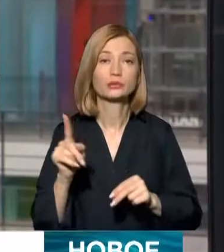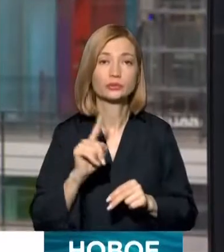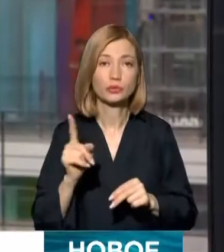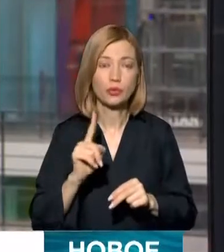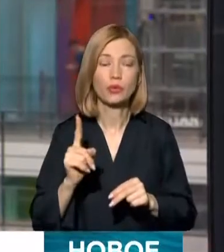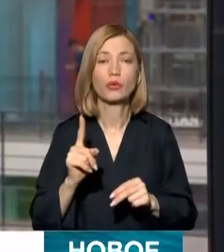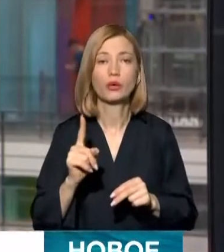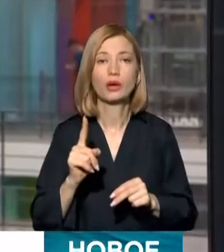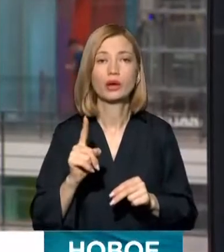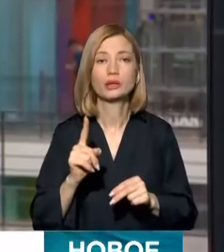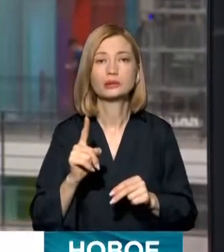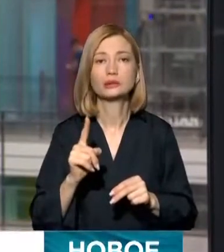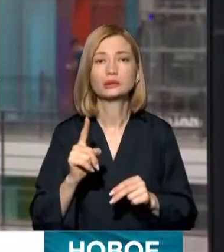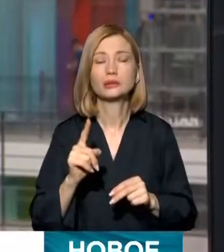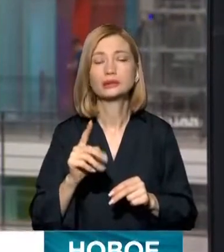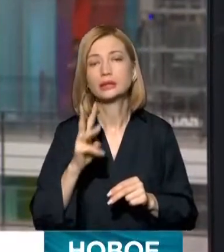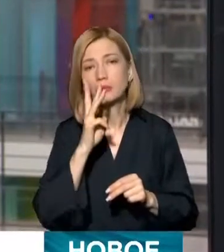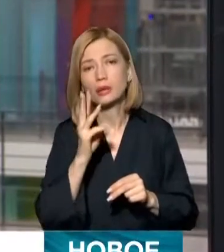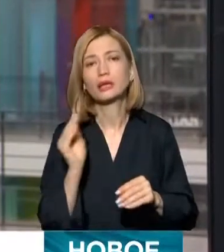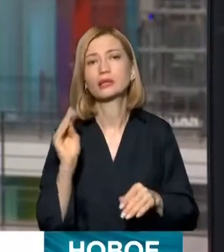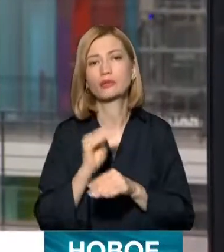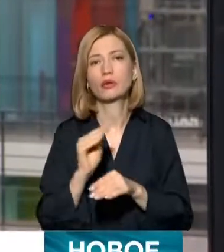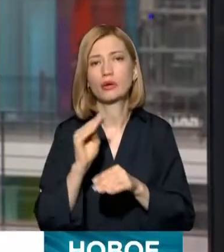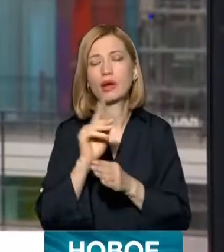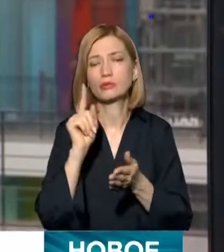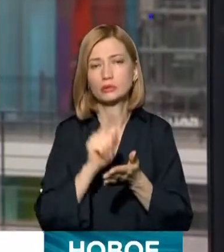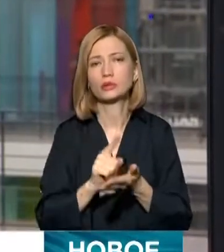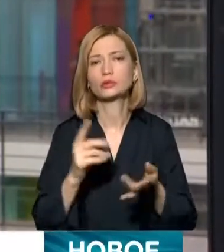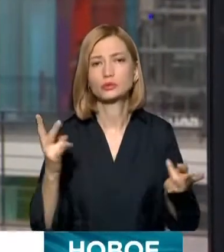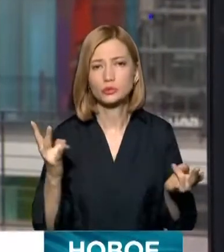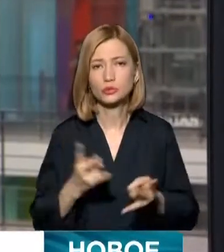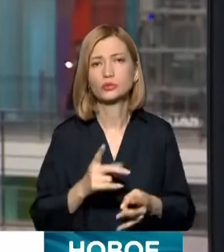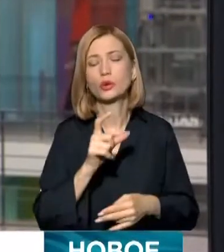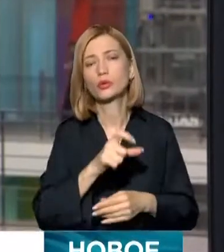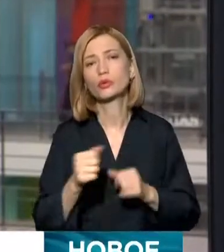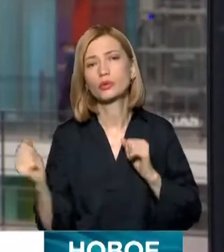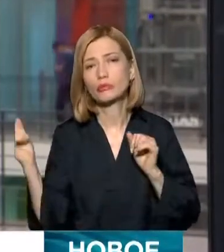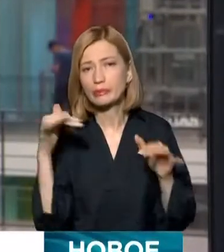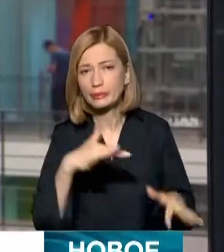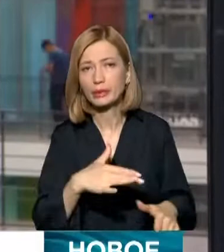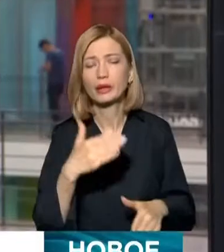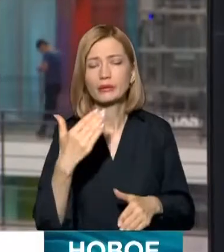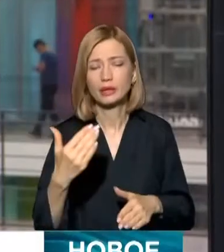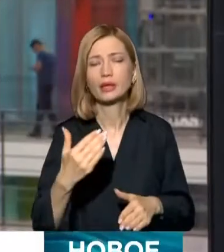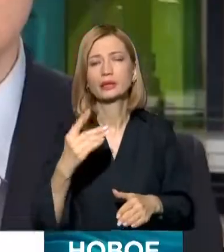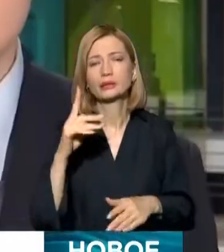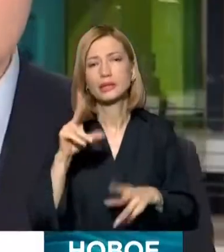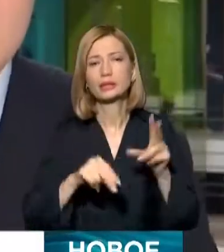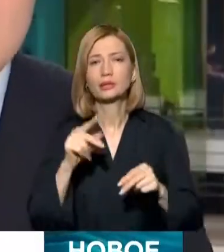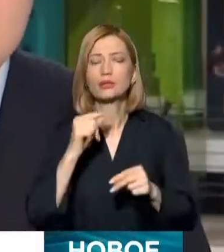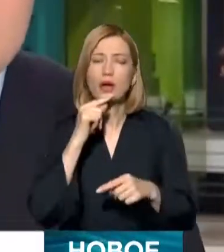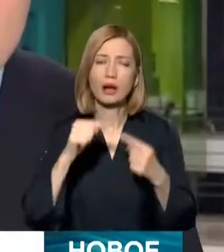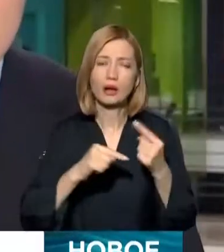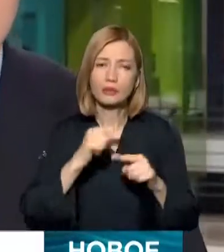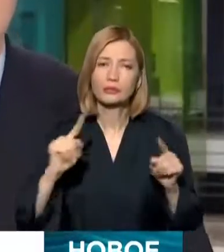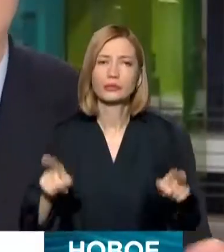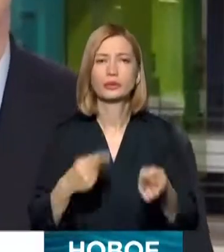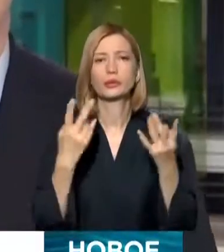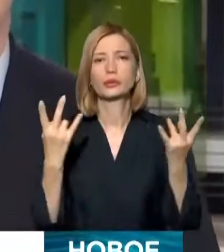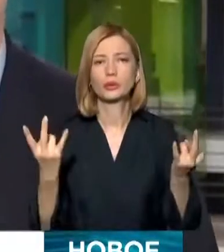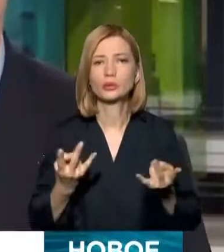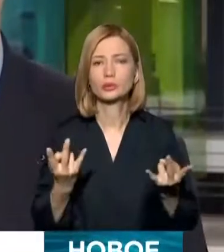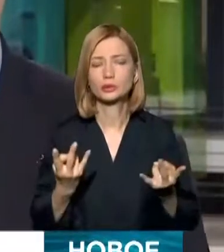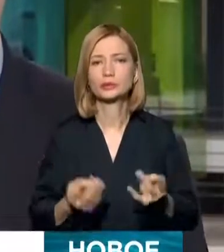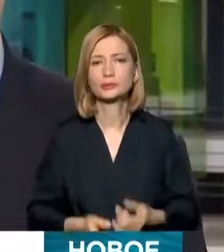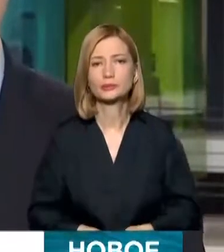расти доходы, потому что экономика должна расти с приходом сюда людей, их капиталов и их технологий. Алишер, и то есть это благо